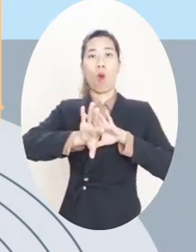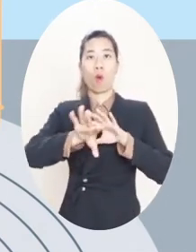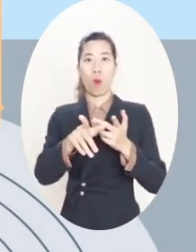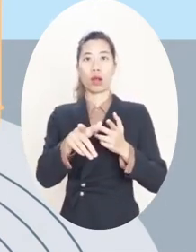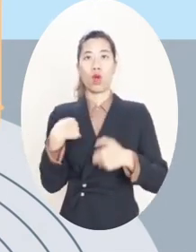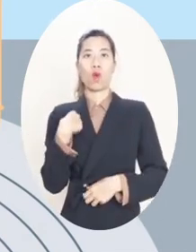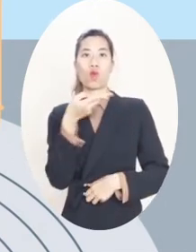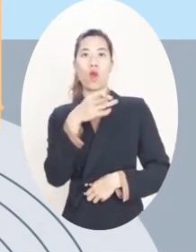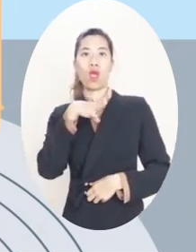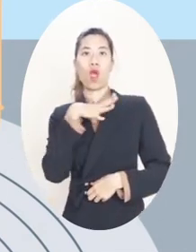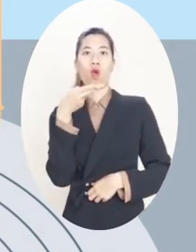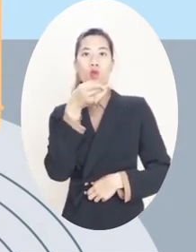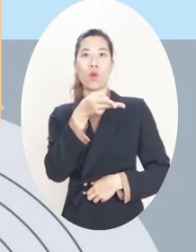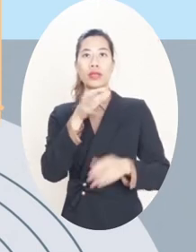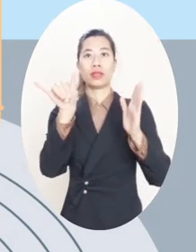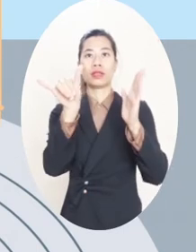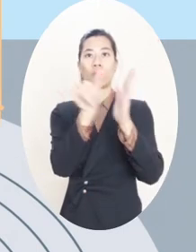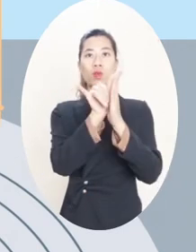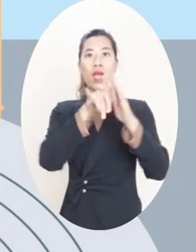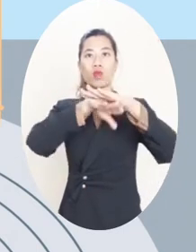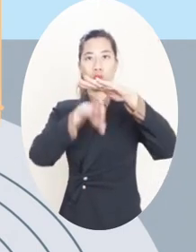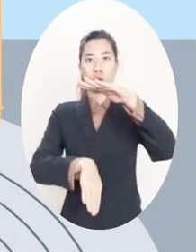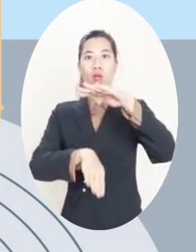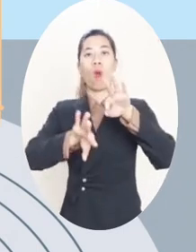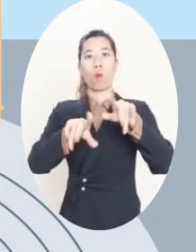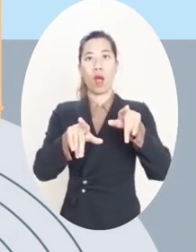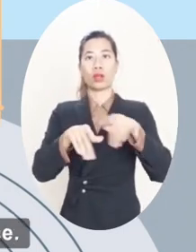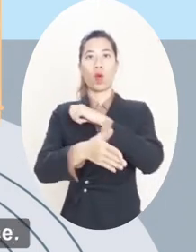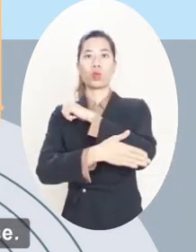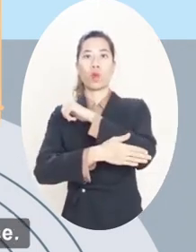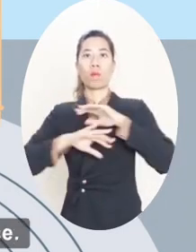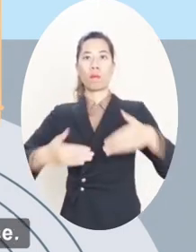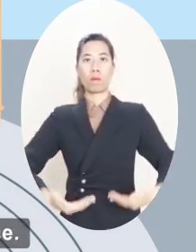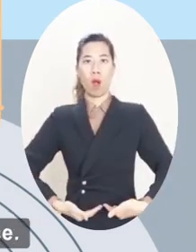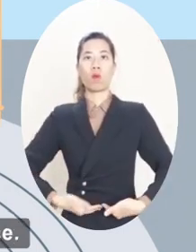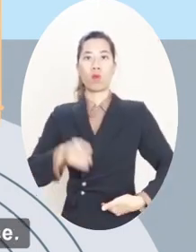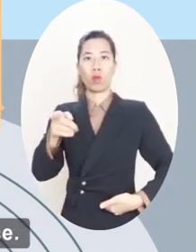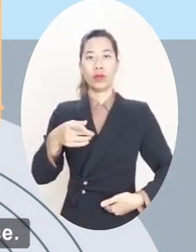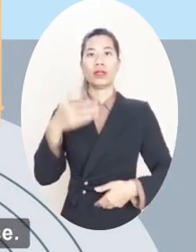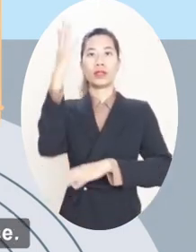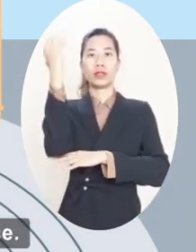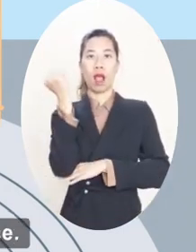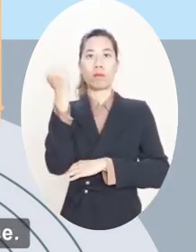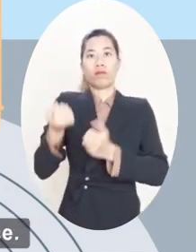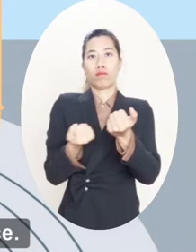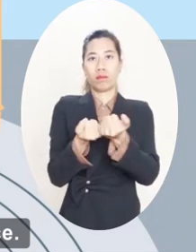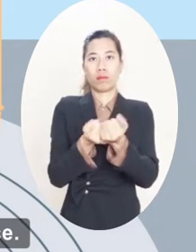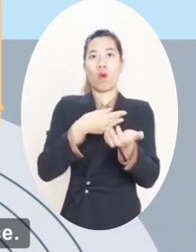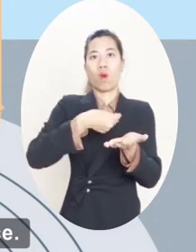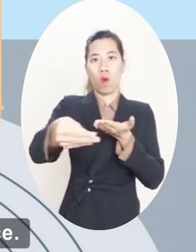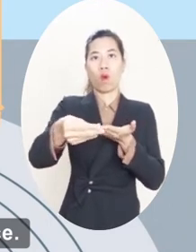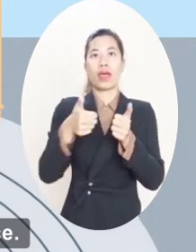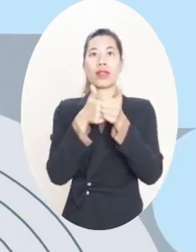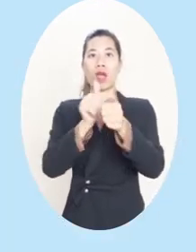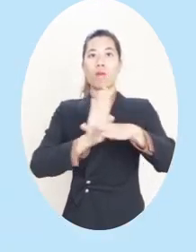tuổi, lao động nữ mang thai hộ và người lao động là người mẹ nhờ mang thai hộ được nghỉ việc hưởng chế độ thai sản theo quy định của pháp luật về